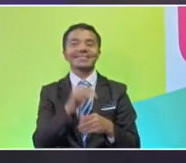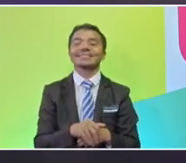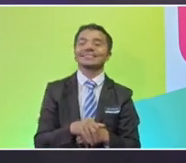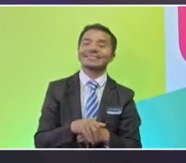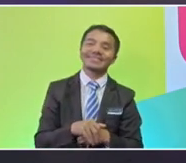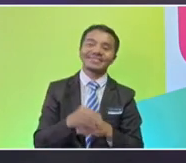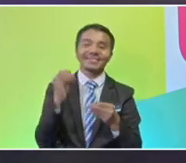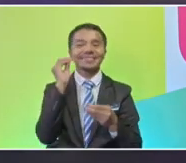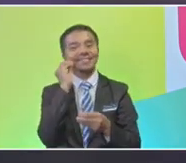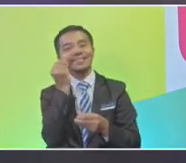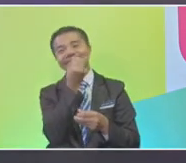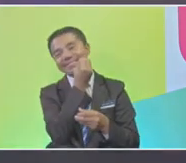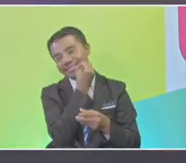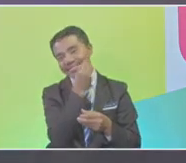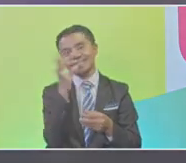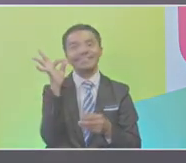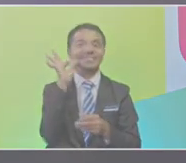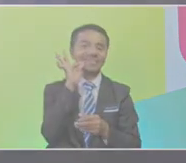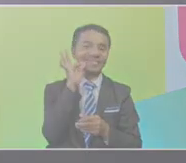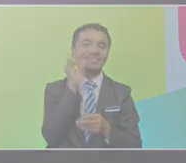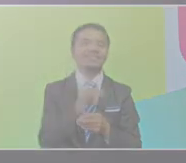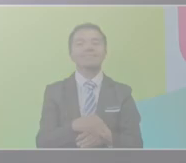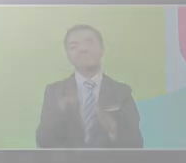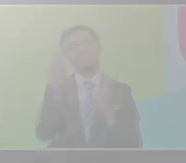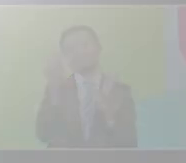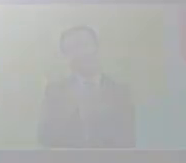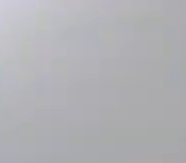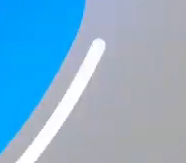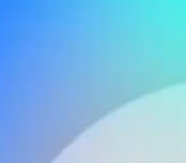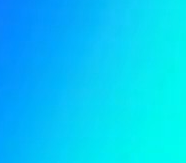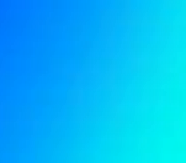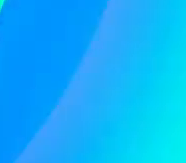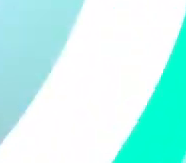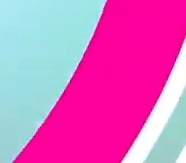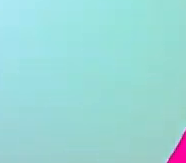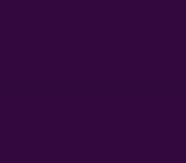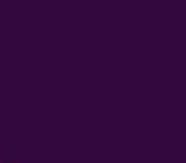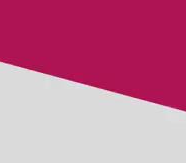bunga dan buahnya beraneka cirinya